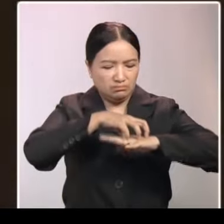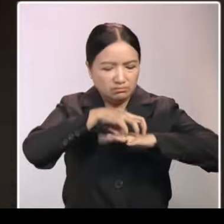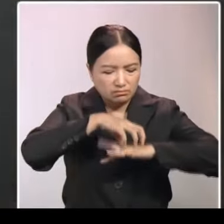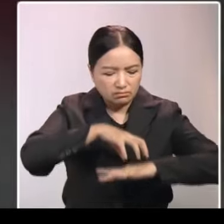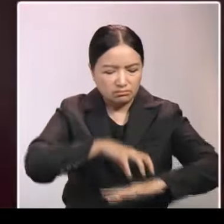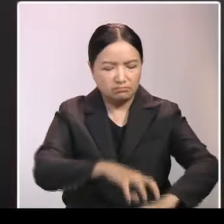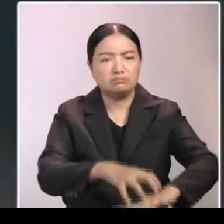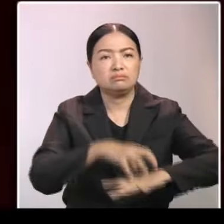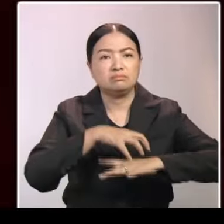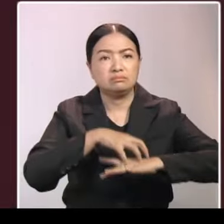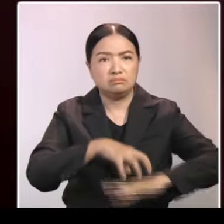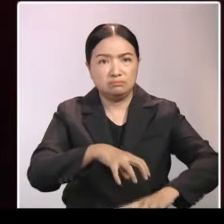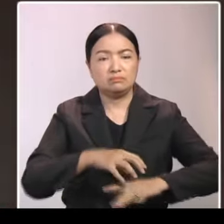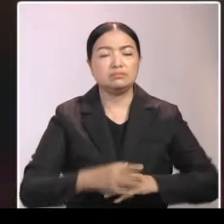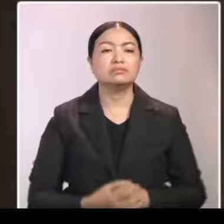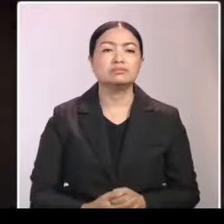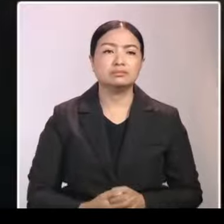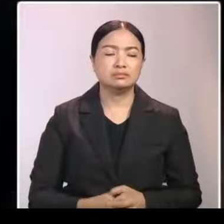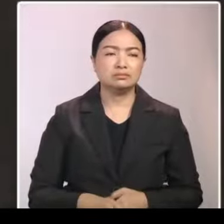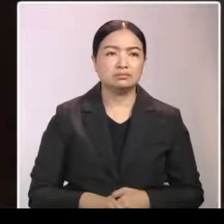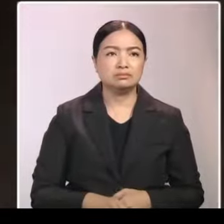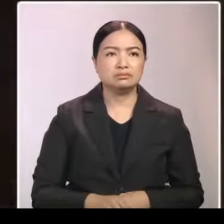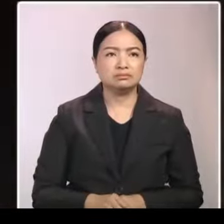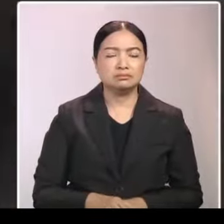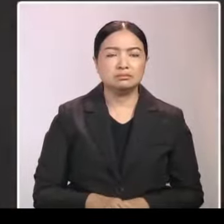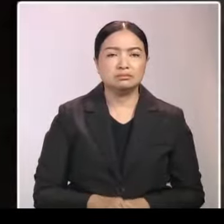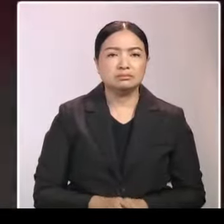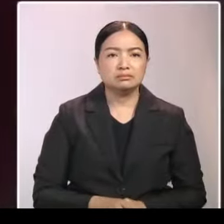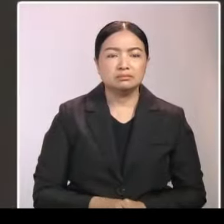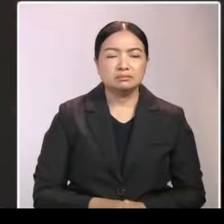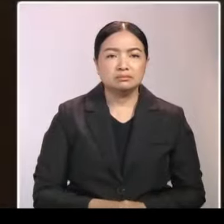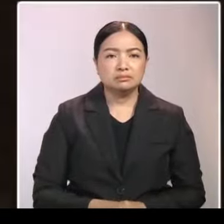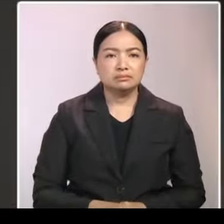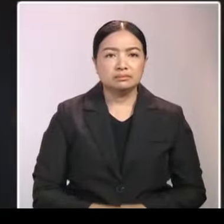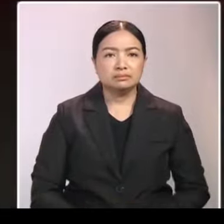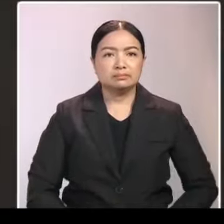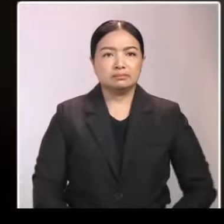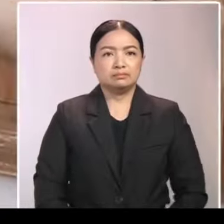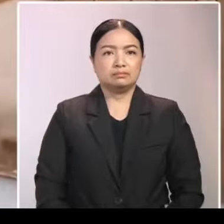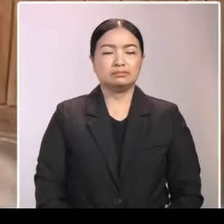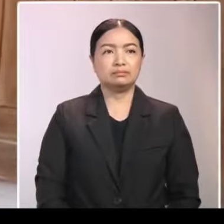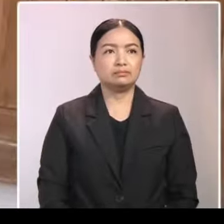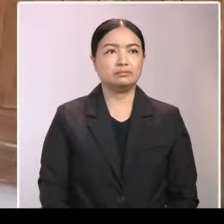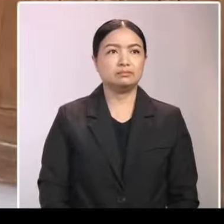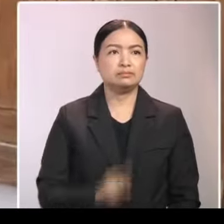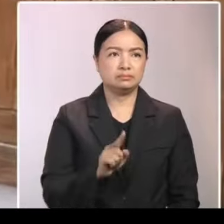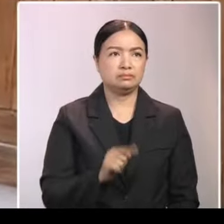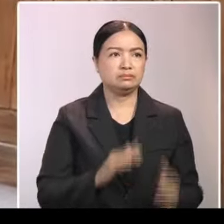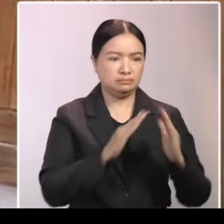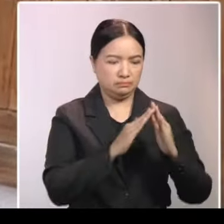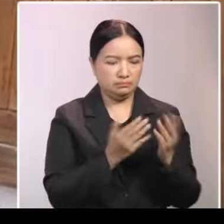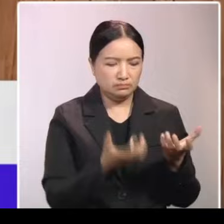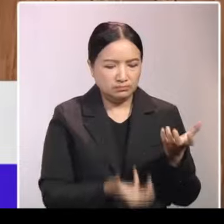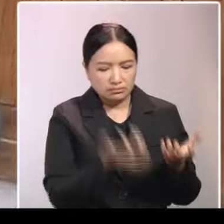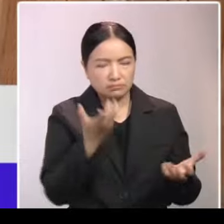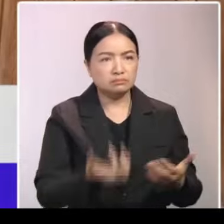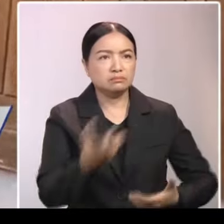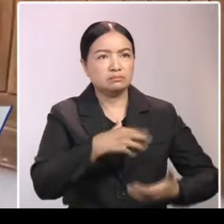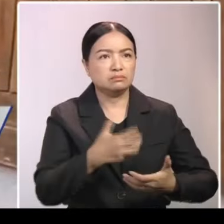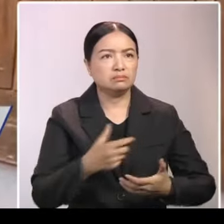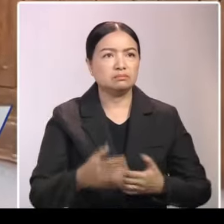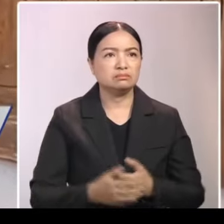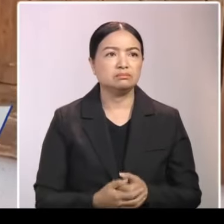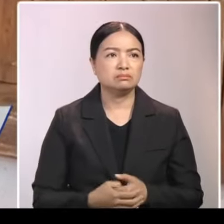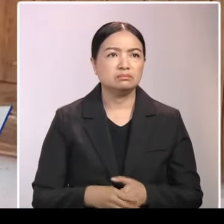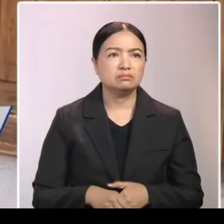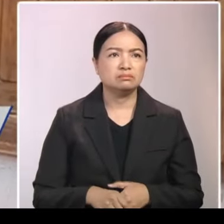ก็เลยเป็นภาพอย่างที่เห็นอ่ะเดี๋ยวไปฟังเสียงผู้ที่อยู่ในเหตุการณ์กันหน่อฮะก็กำลังรื้อ่องเจบเป็นเก็บ่องอ๋อแล้วมันดังยัง